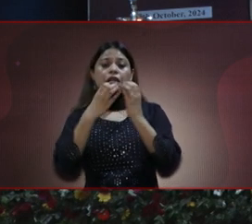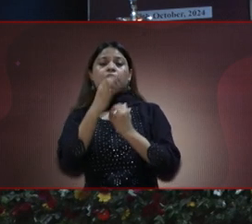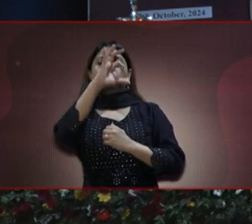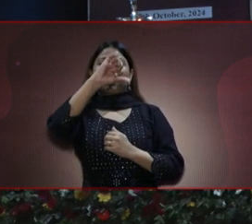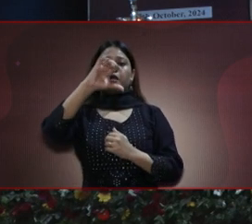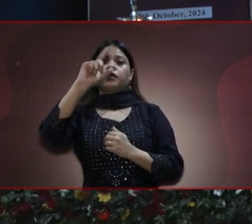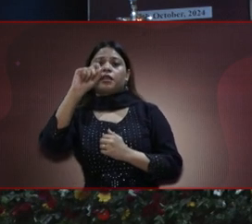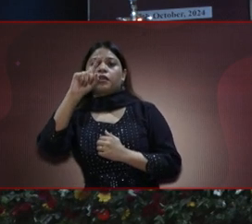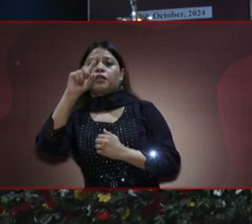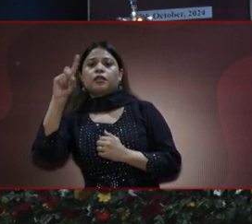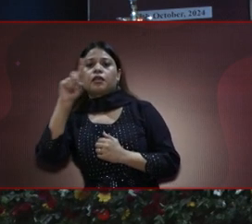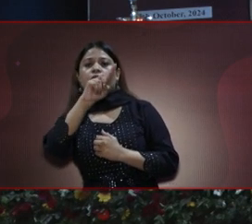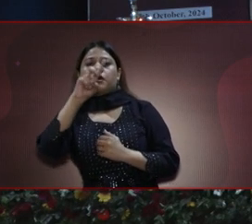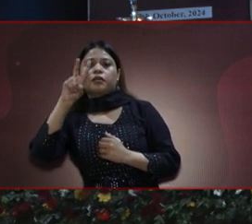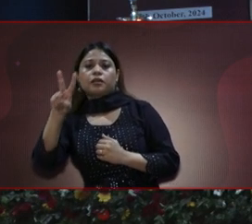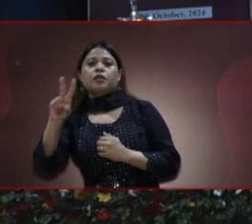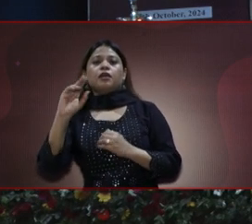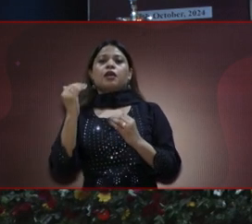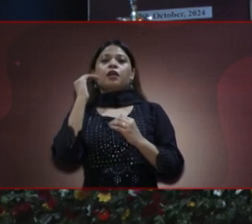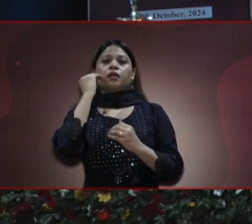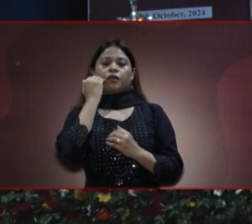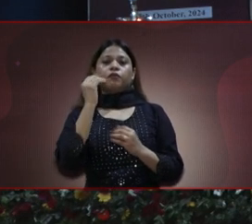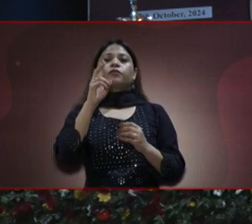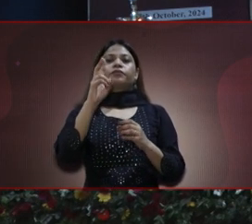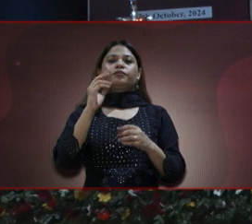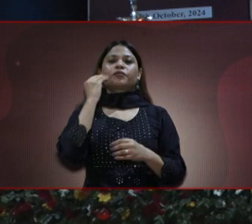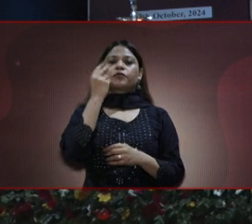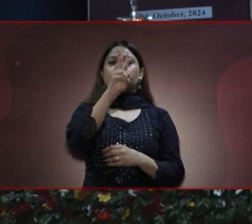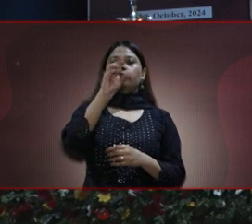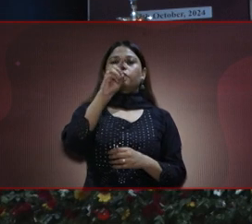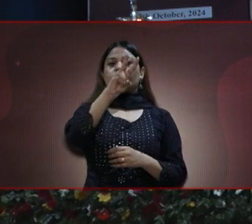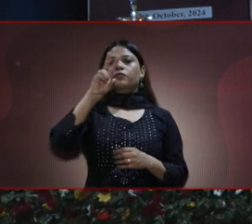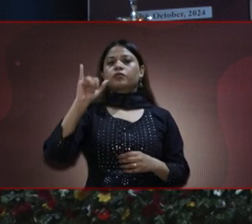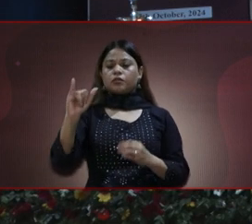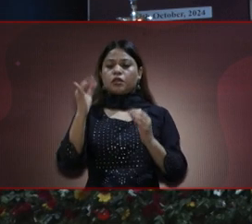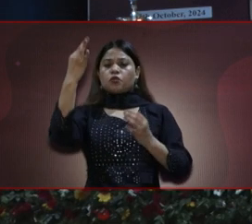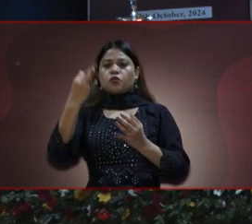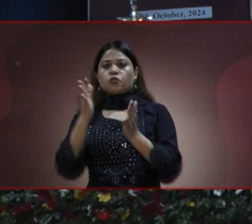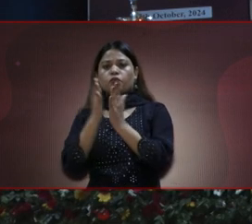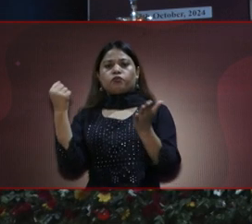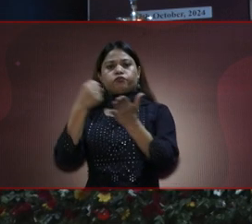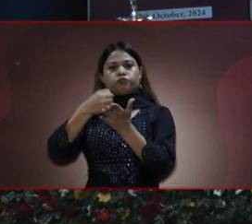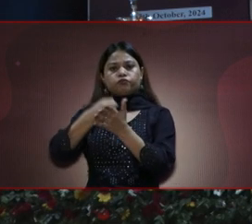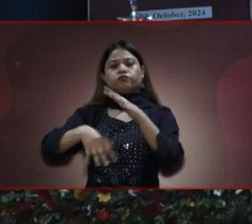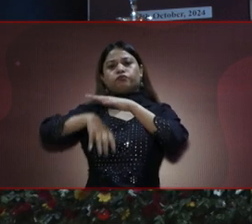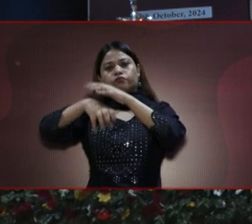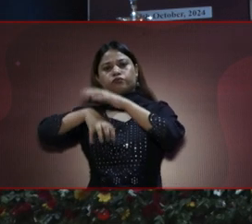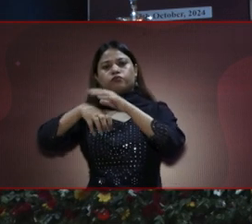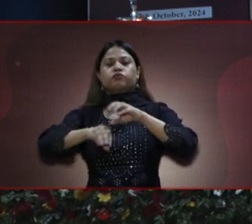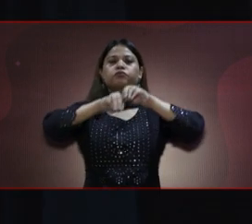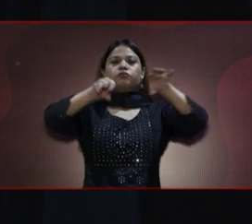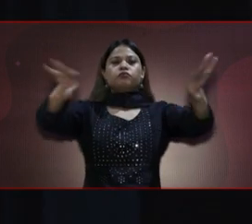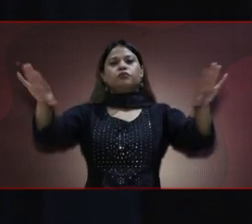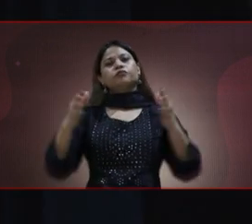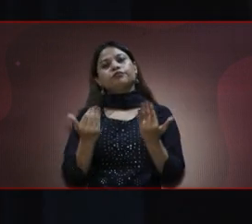वो 26 के एकेडमिक ईयर जो सत्र होगा उसमें तैयार करा करके सभी बच्चों को उपलब्ध करा दी जाएंगी।